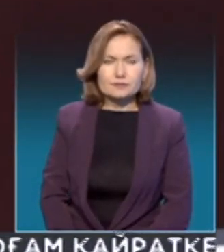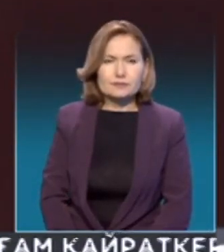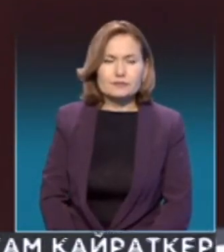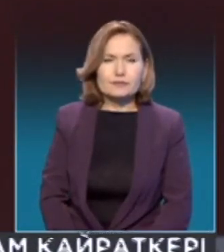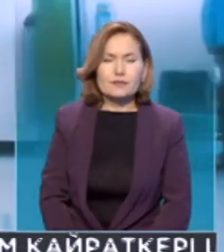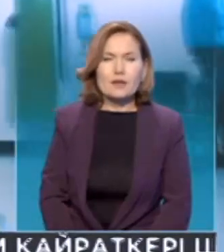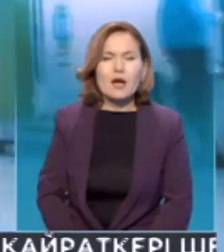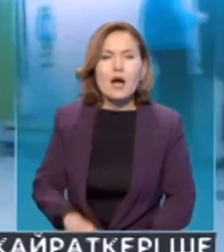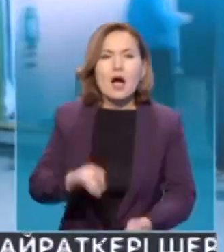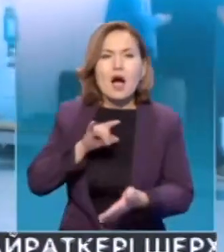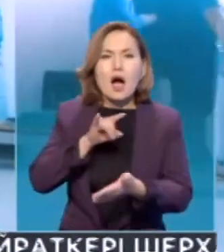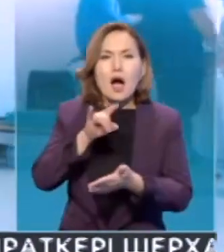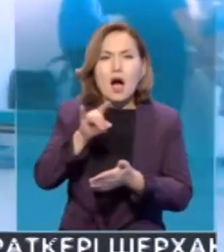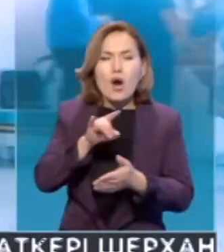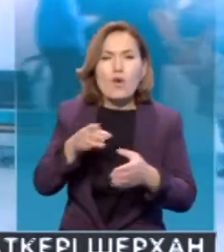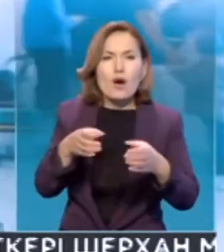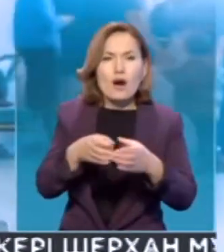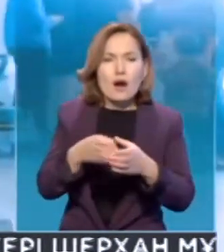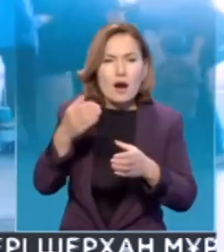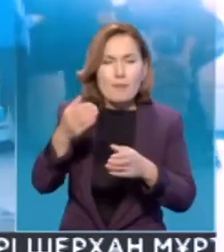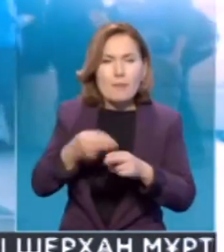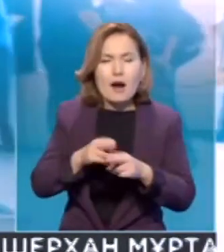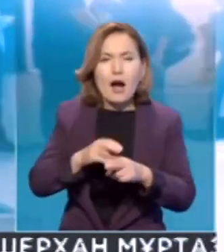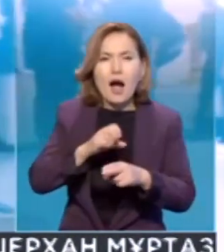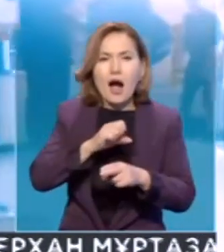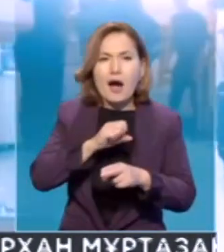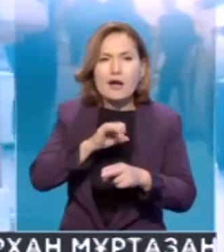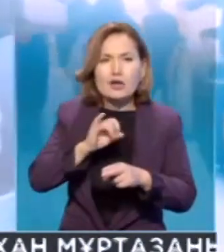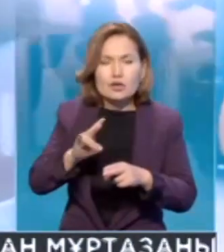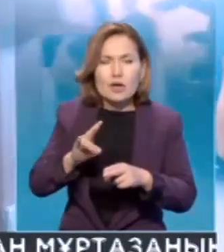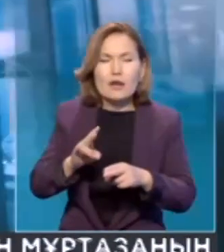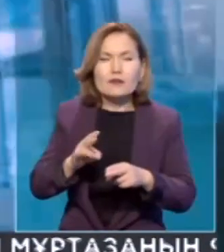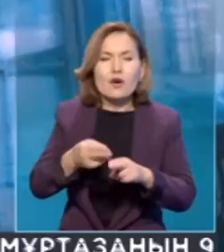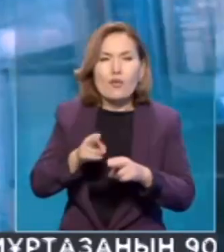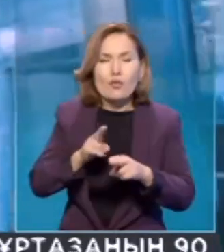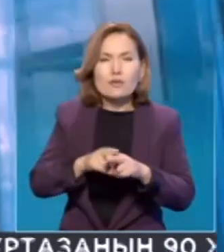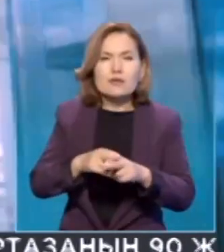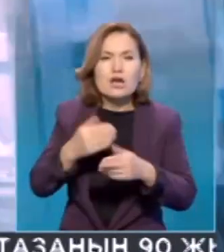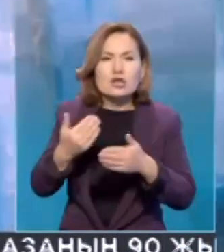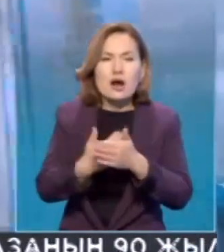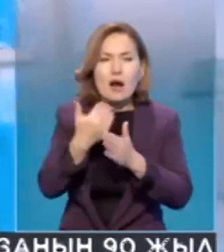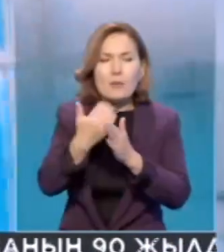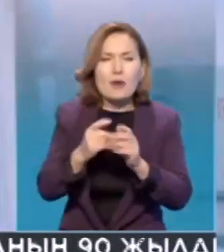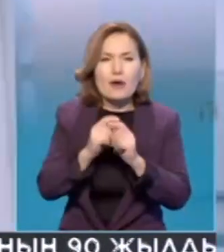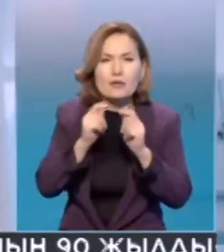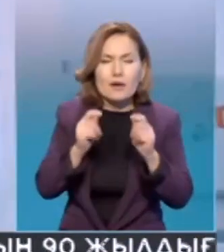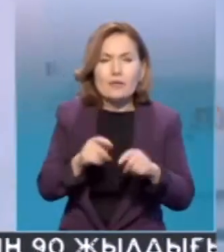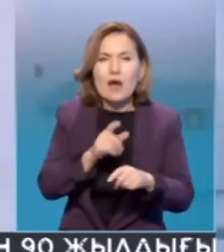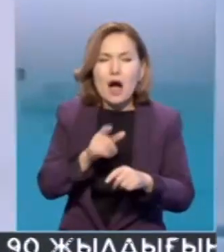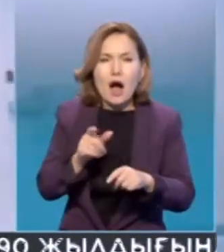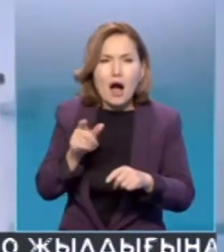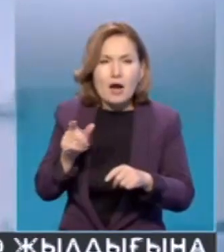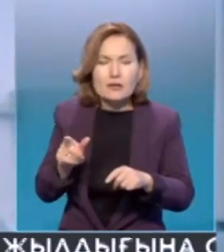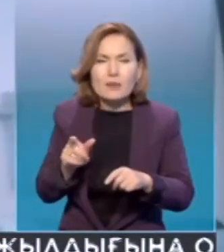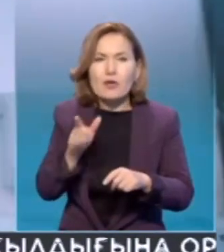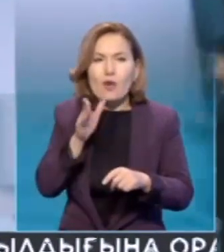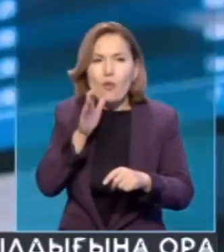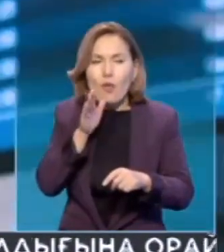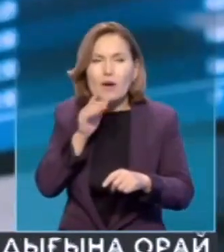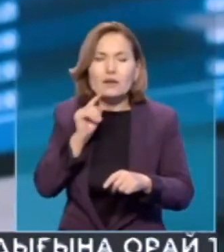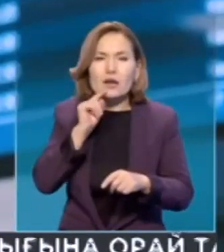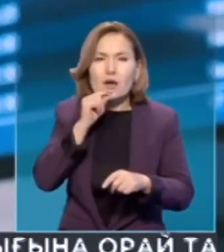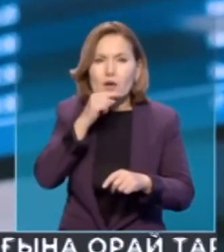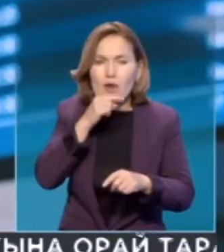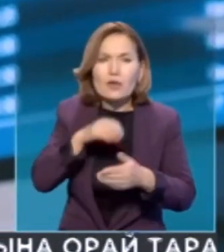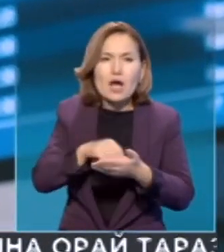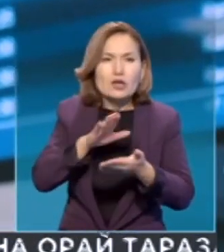Әуе компания Айжан жобасын әзірлеп іске қосуға бір жылдан аса уақыт жұмсады. Мақсат біреу – жолаушылардың уақытына құрметпен қарап тіркеуді